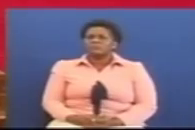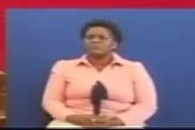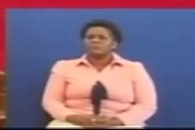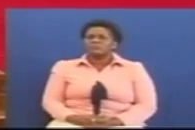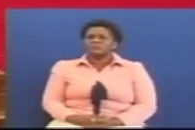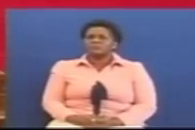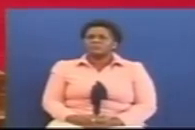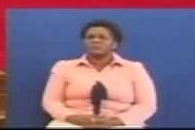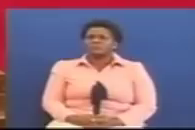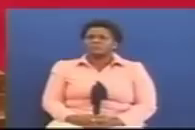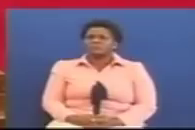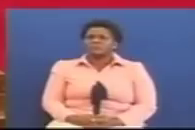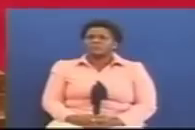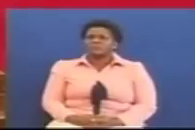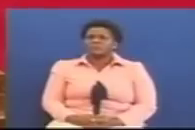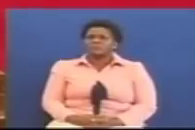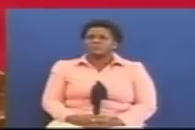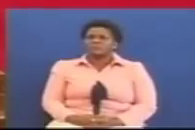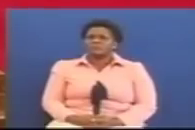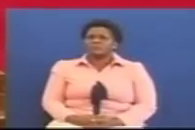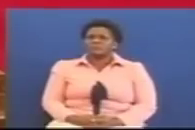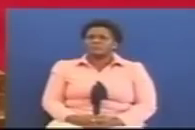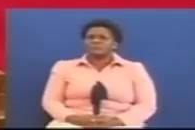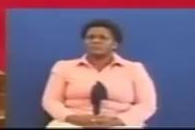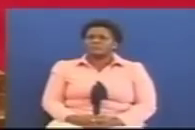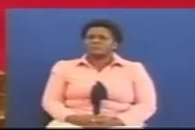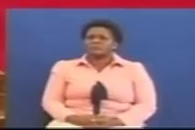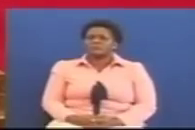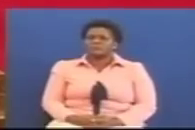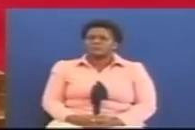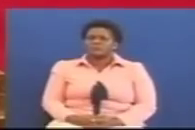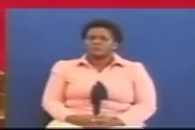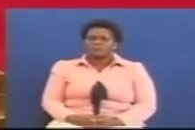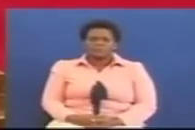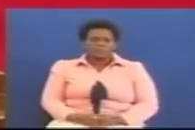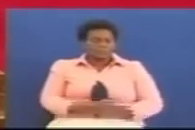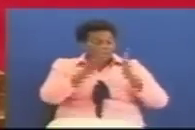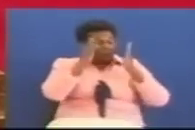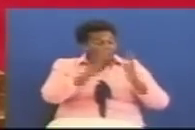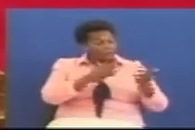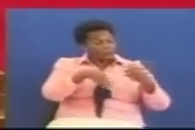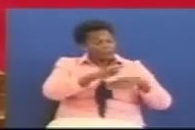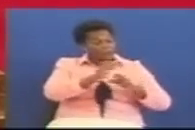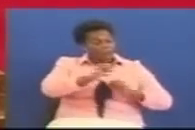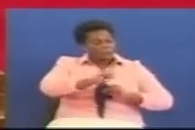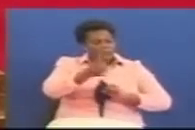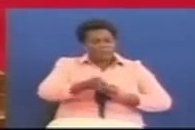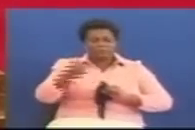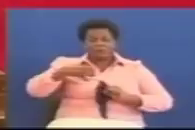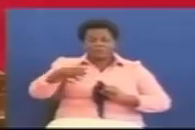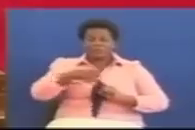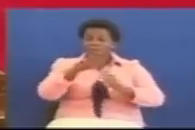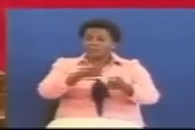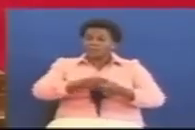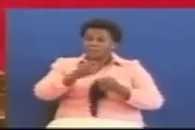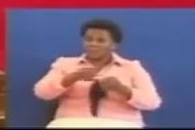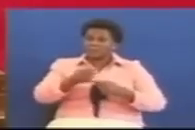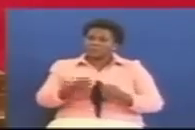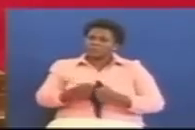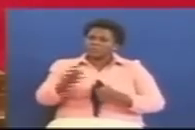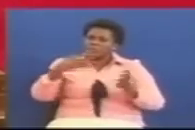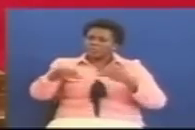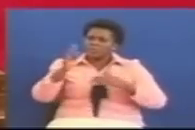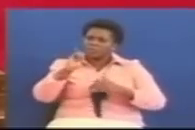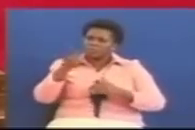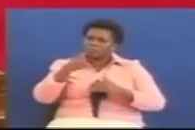Mheshimiwa Mwenyekiti, kwa niaba ya waziri wa kilimo naomba kujibu maswali mawili ya nyongeza ya Mheshimiwa Edwin Ngonyani